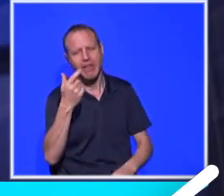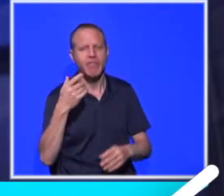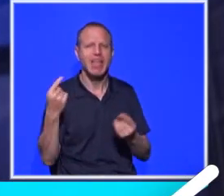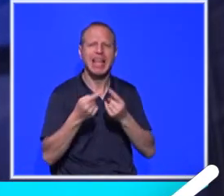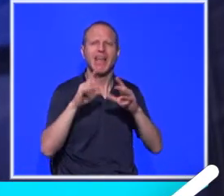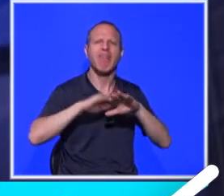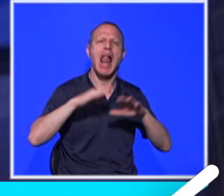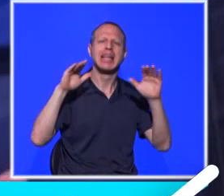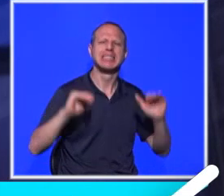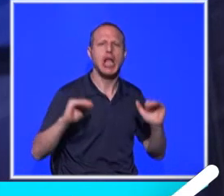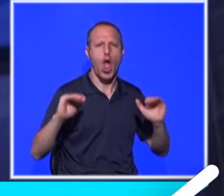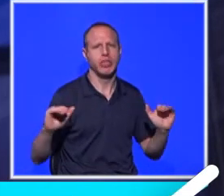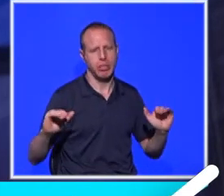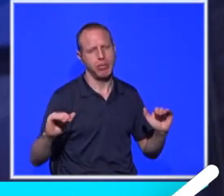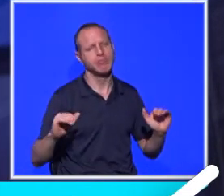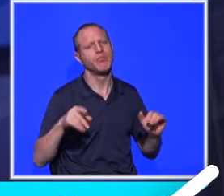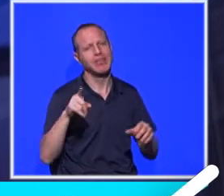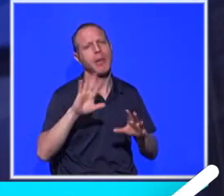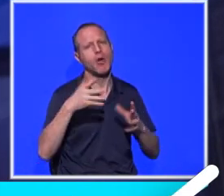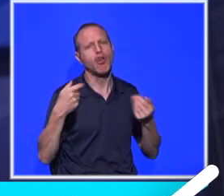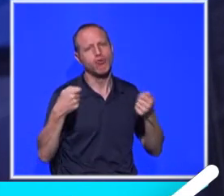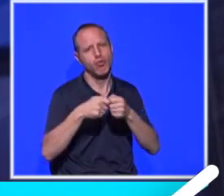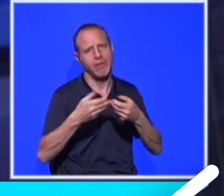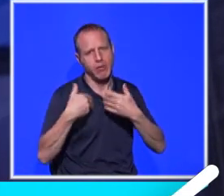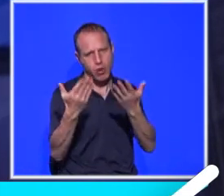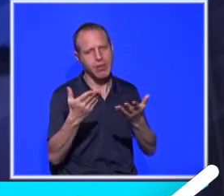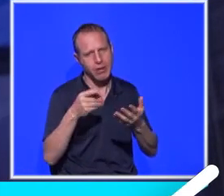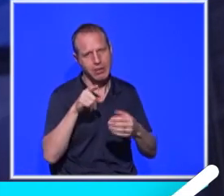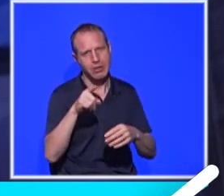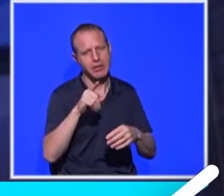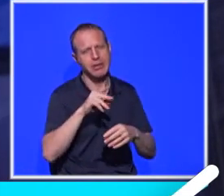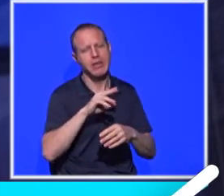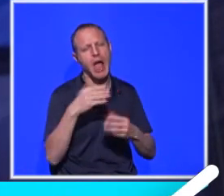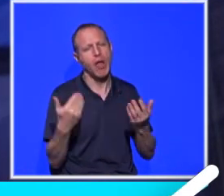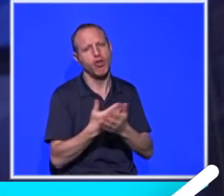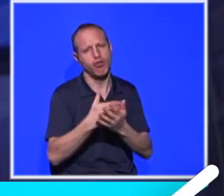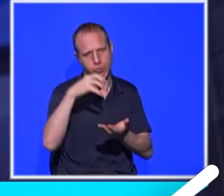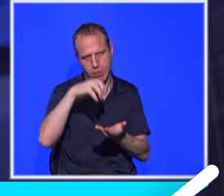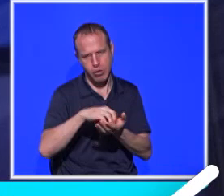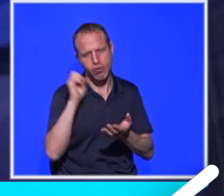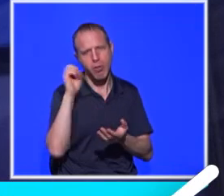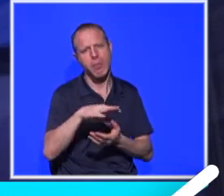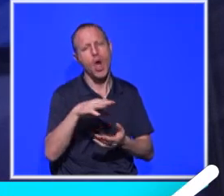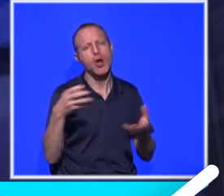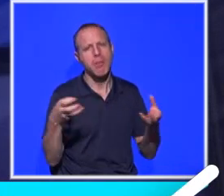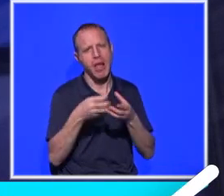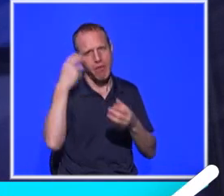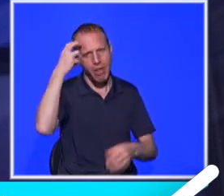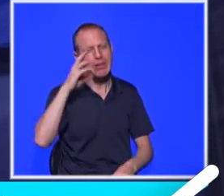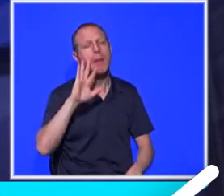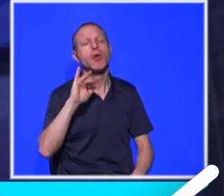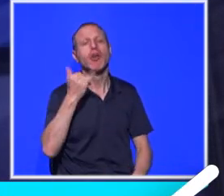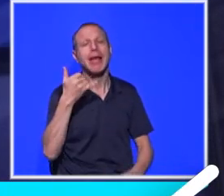על כיסאות, זה מה שהמשותפת מספקת, אז כנראה שזה רק בעיקר החדשות המרכזיות שבאות מהחברה הערבית. מה שכן